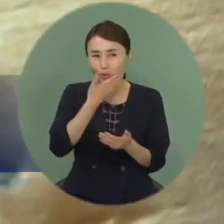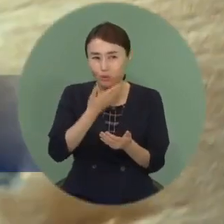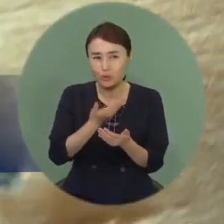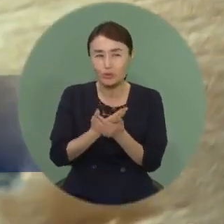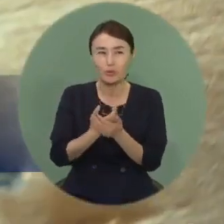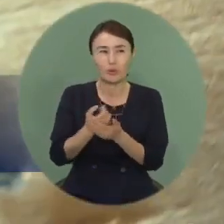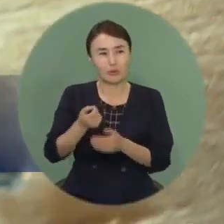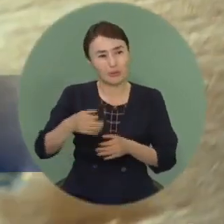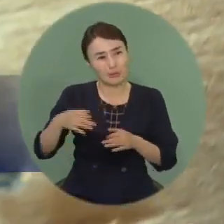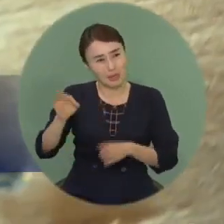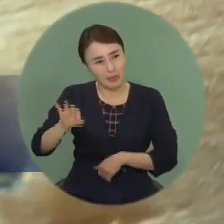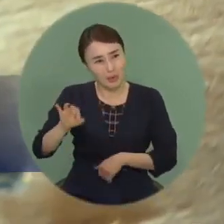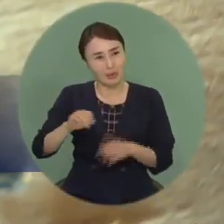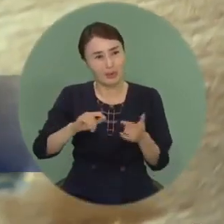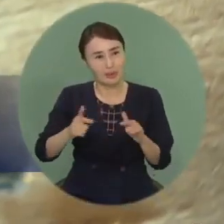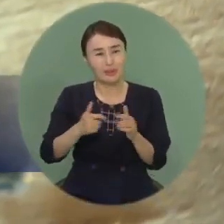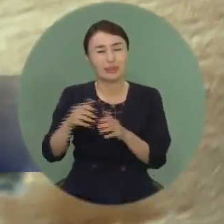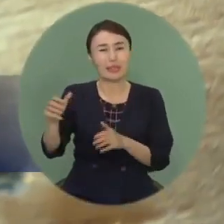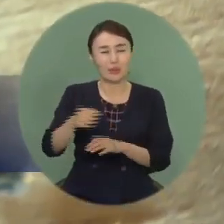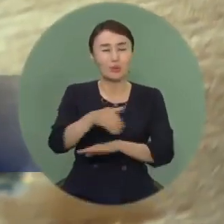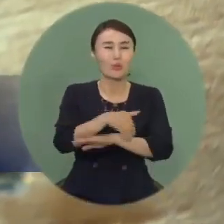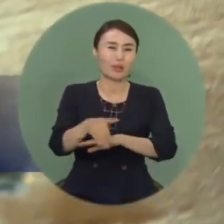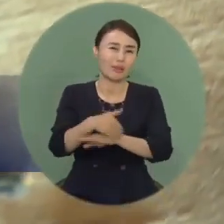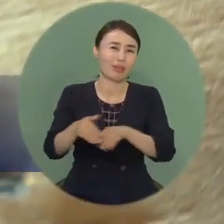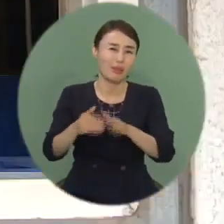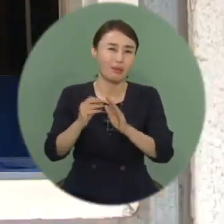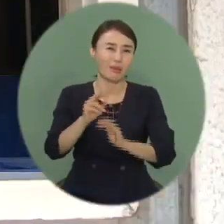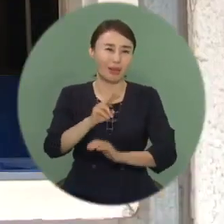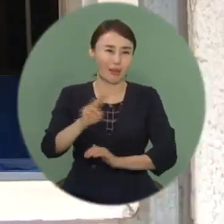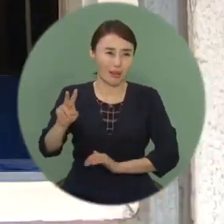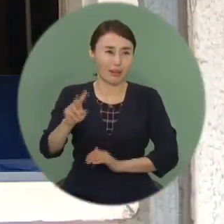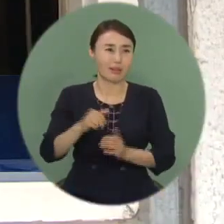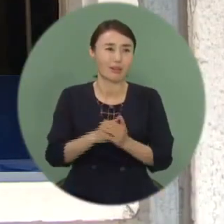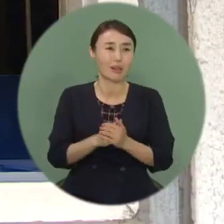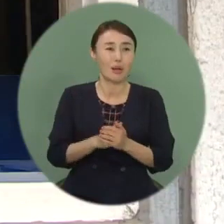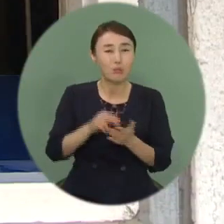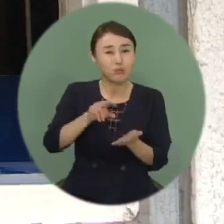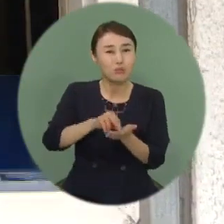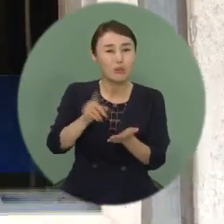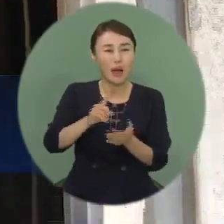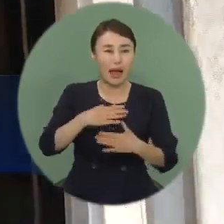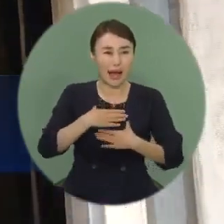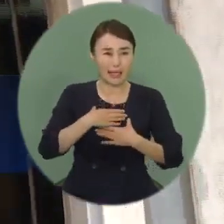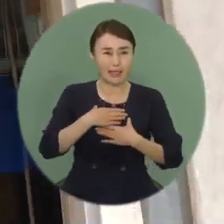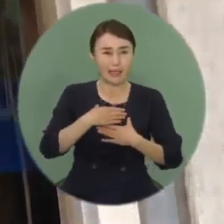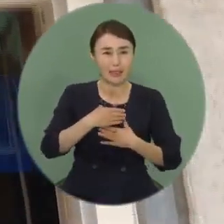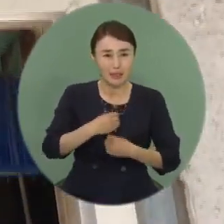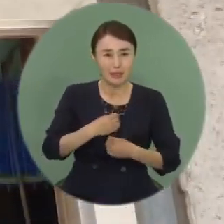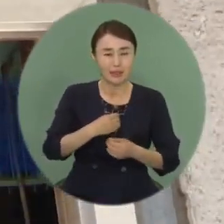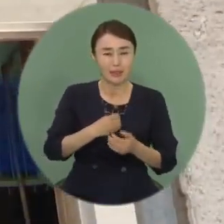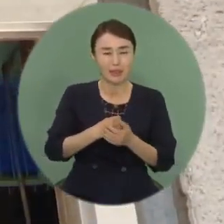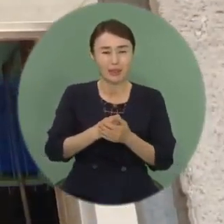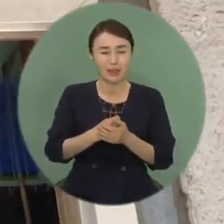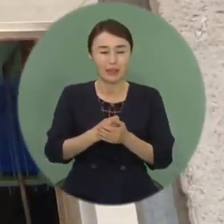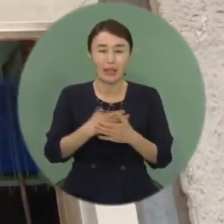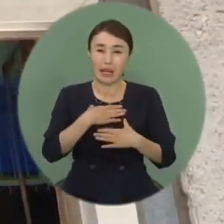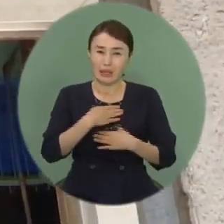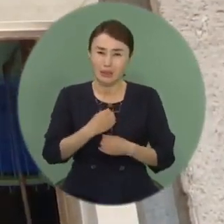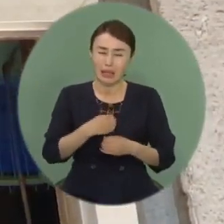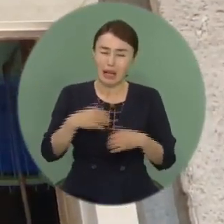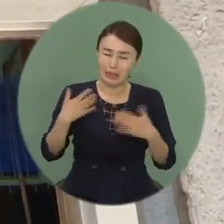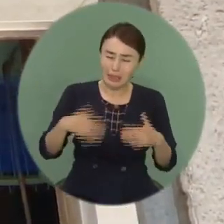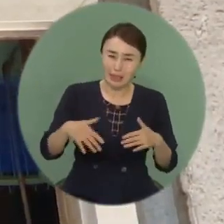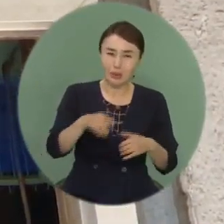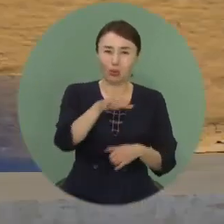마스터플랜을서 우선순위를 좀 정해야 될 것 같고 제는 자인 그 소규모 시설들이